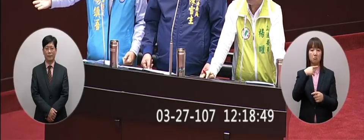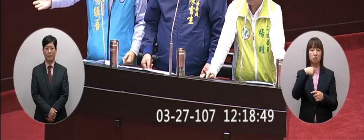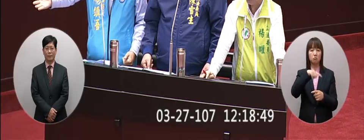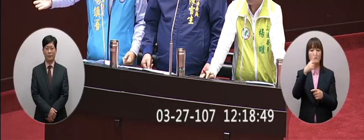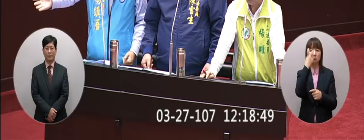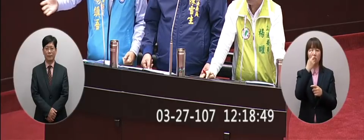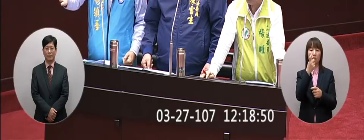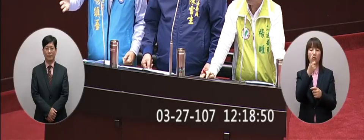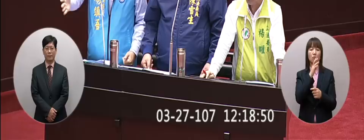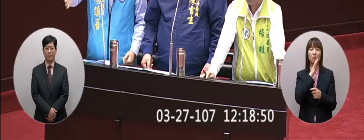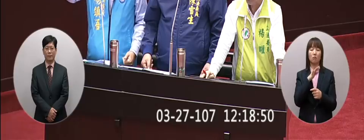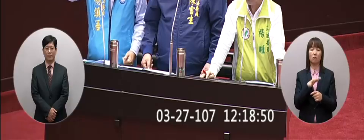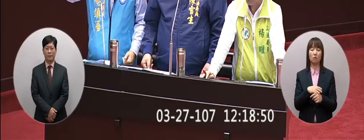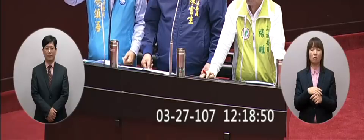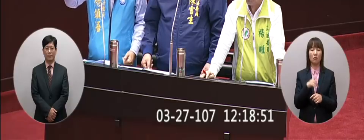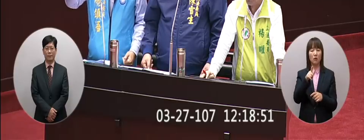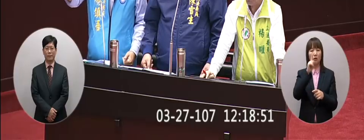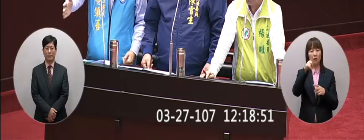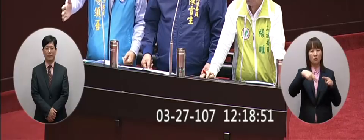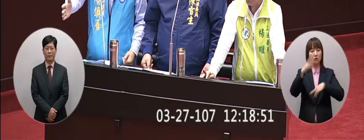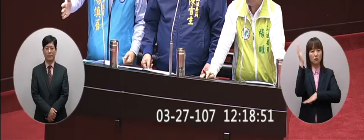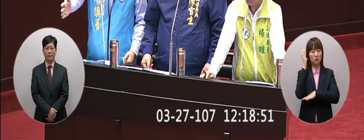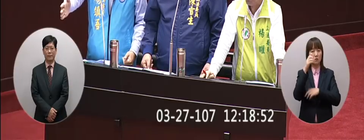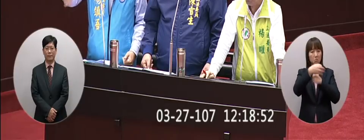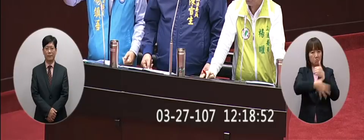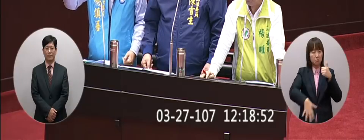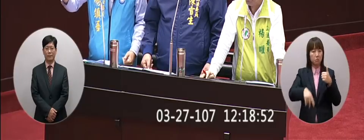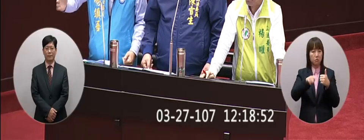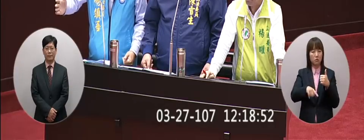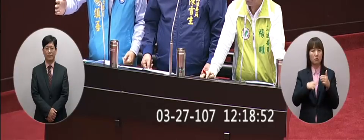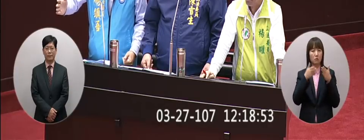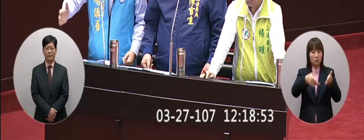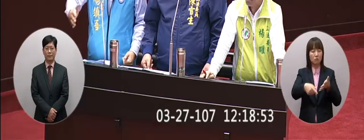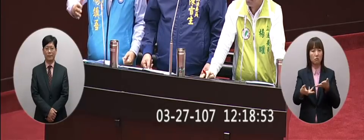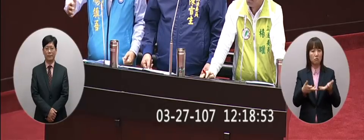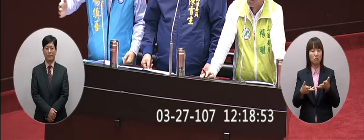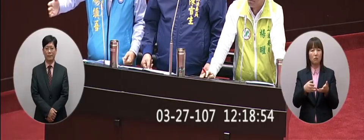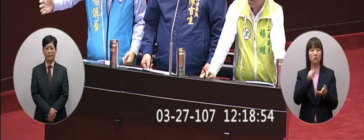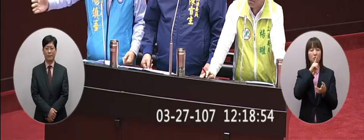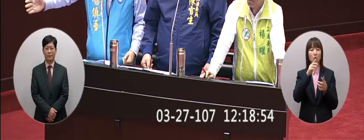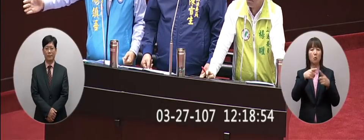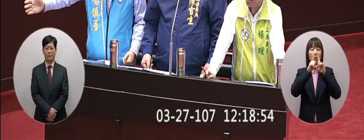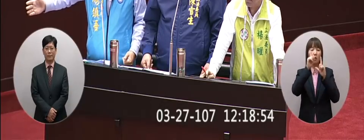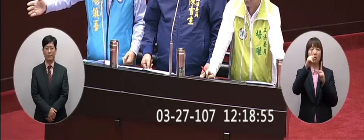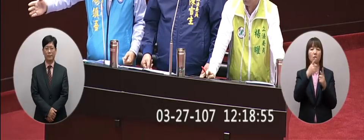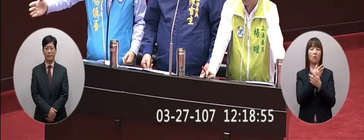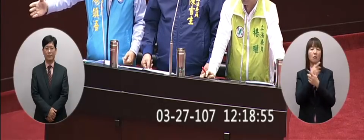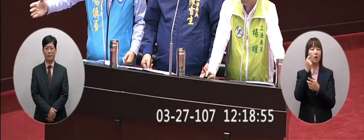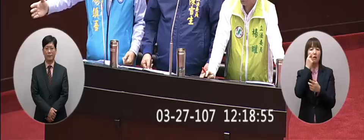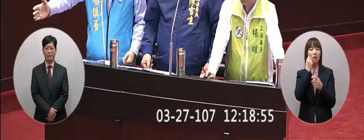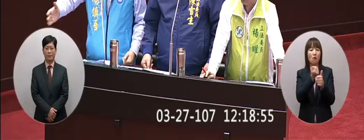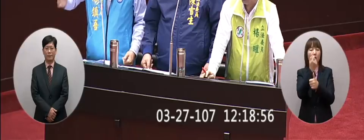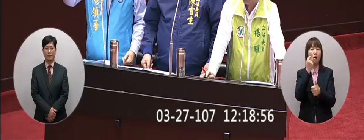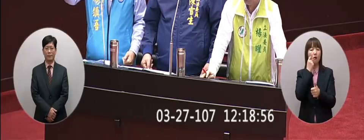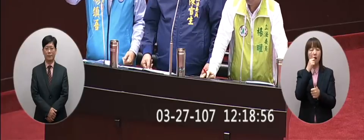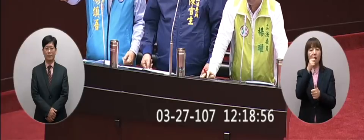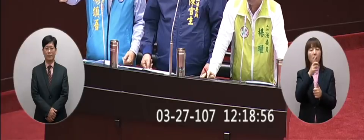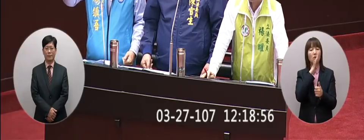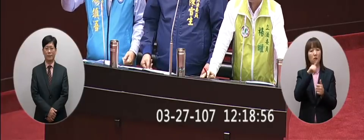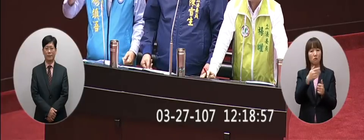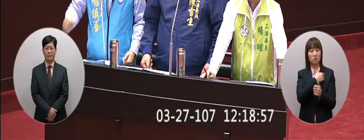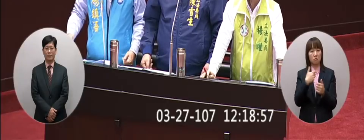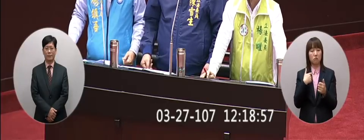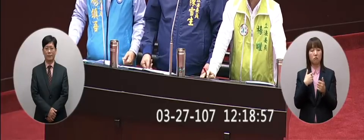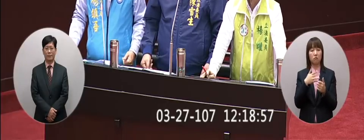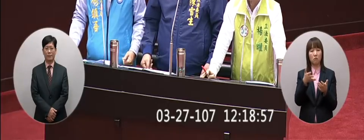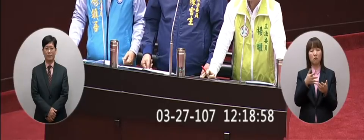无法可管。难道一个行政体系对于这样的事情就一句无法可管就算了吗？我想部长对这个事